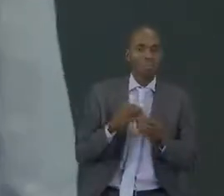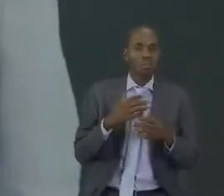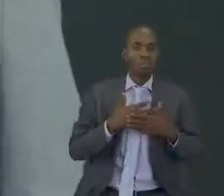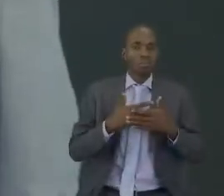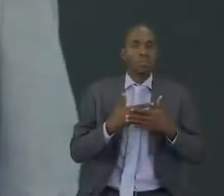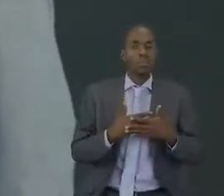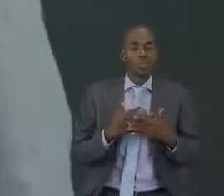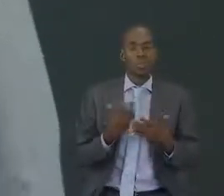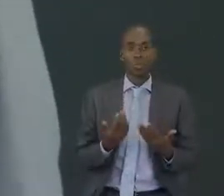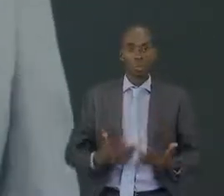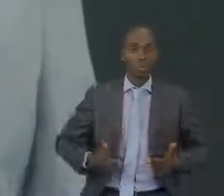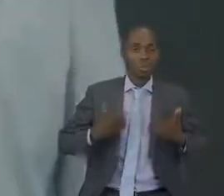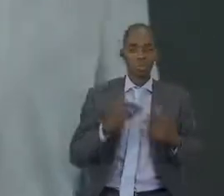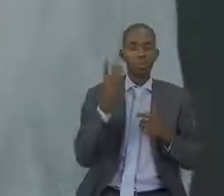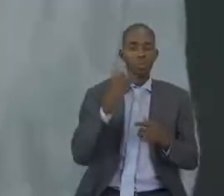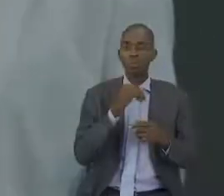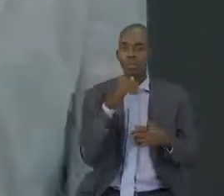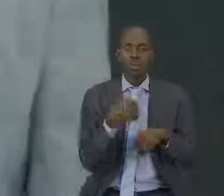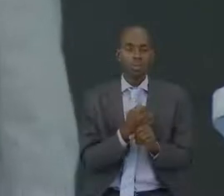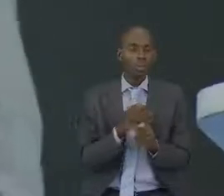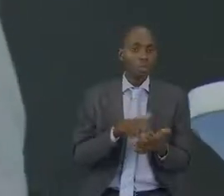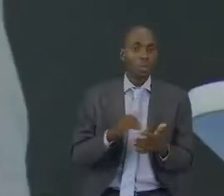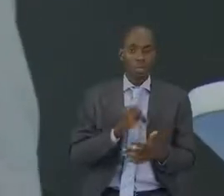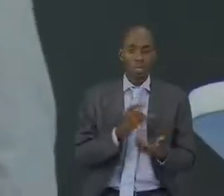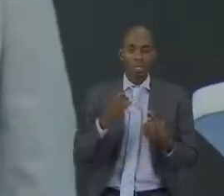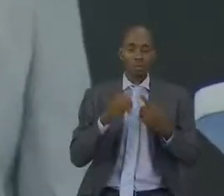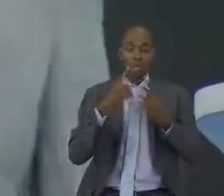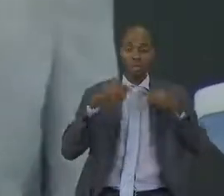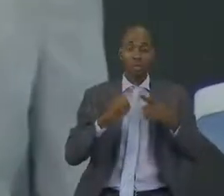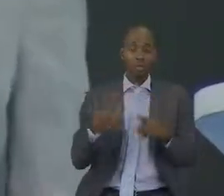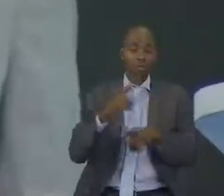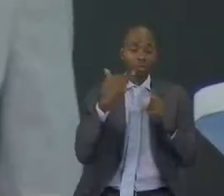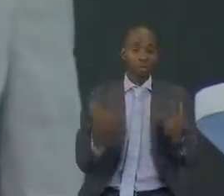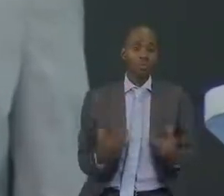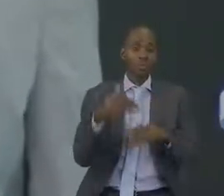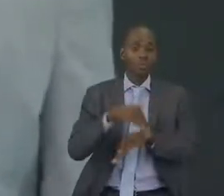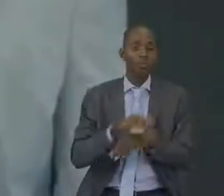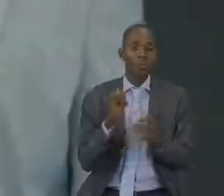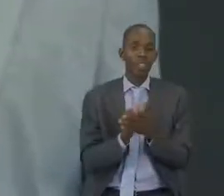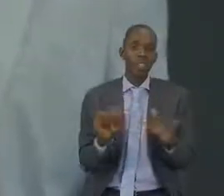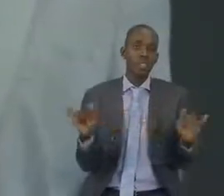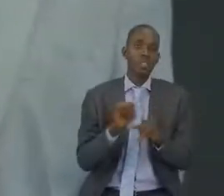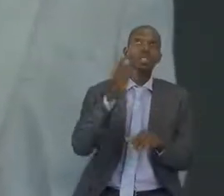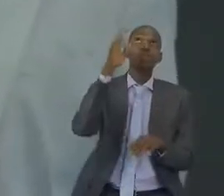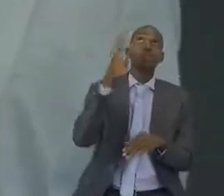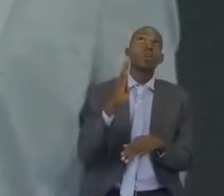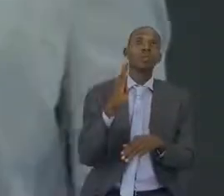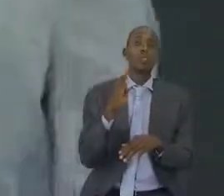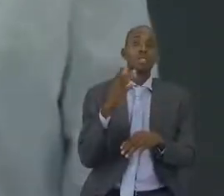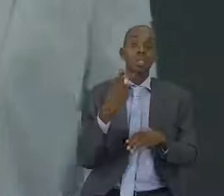Et je viens te déclarer ce soir que ce même Dieu le même, en ce